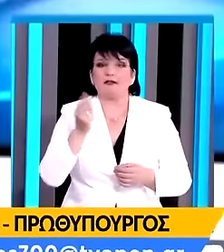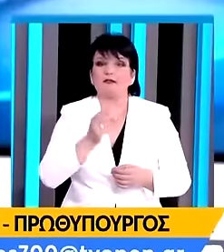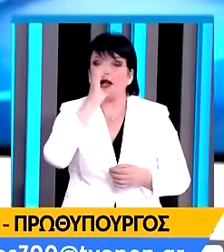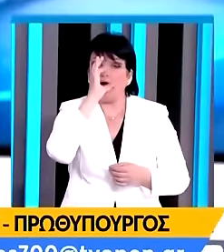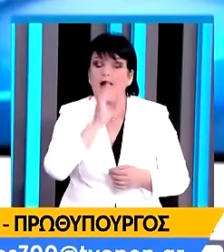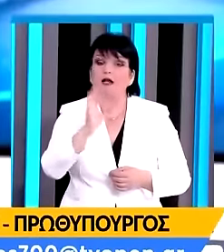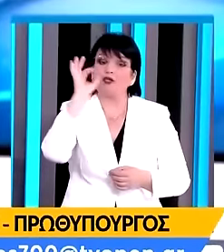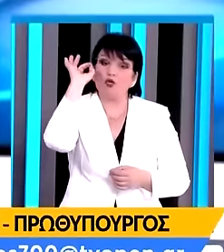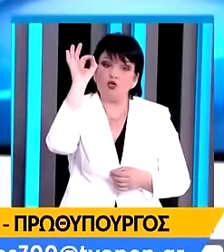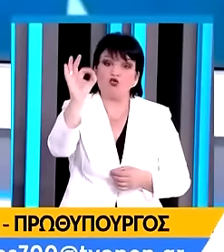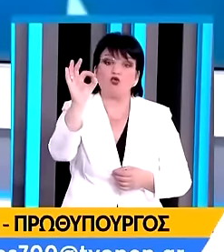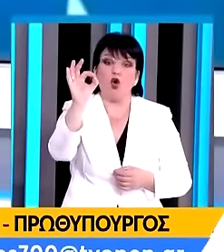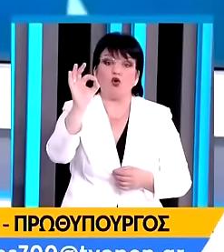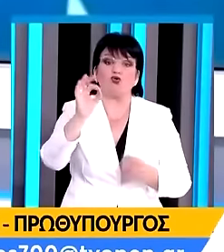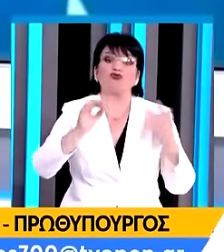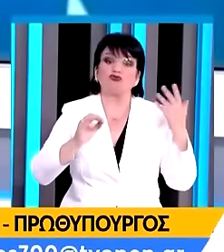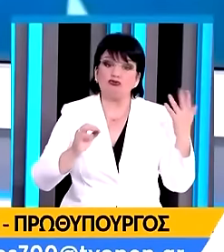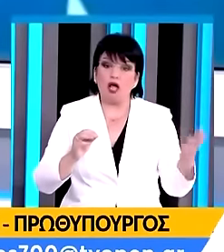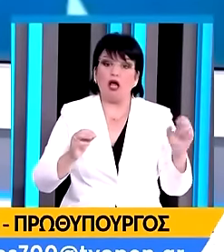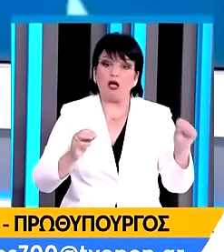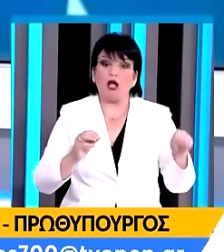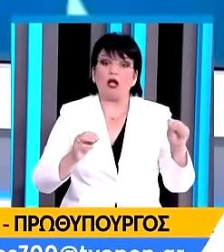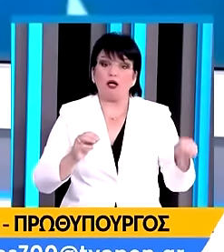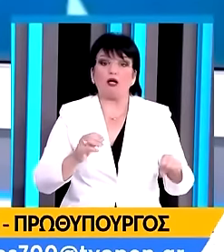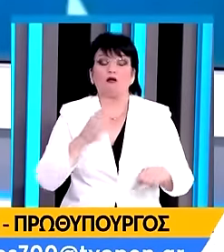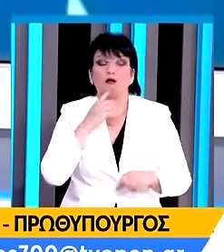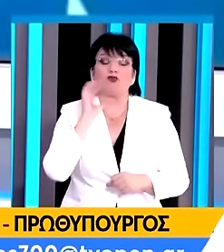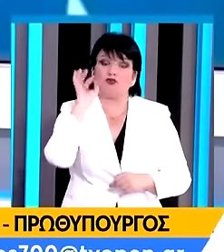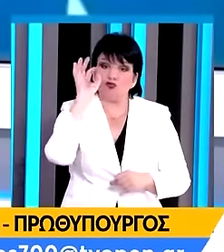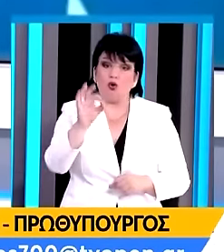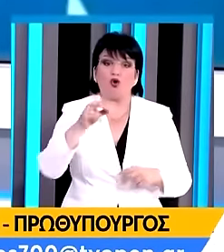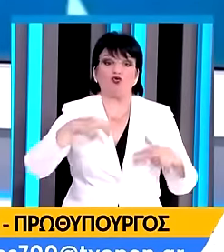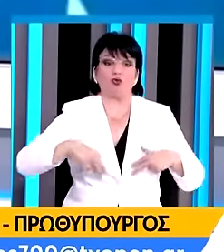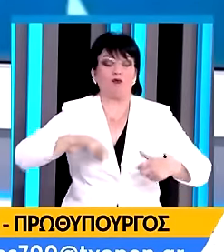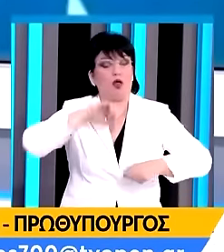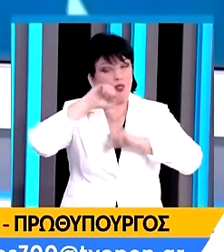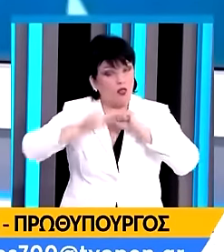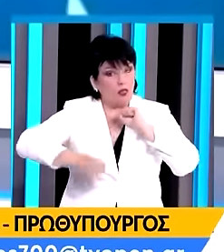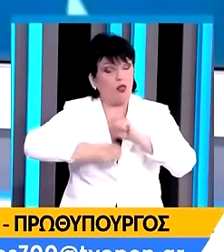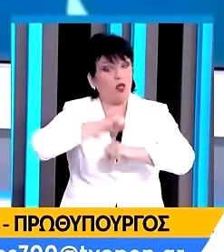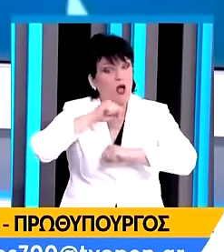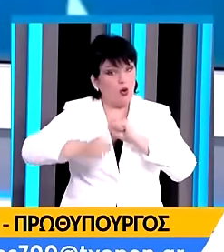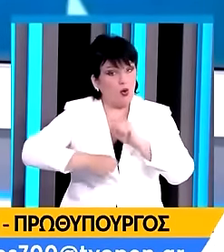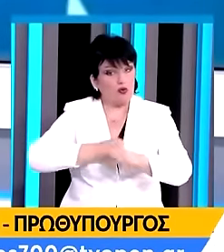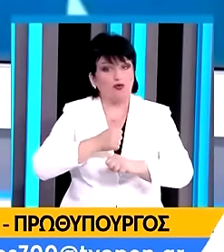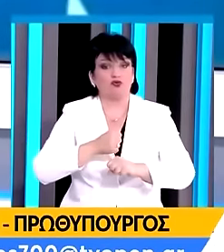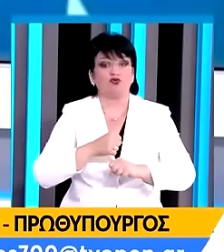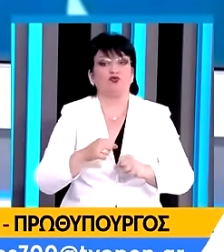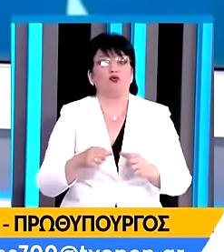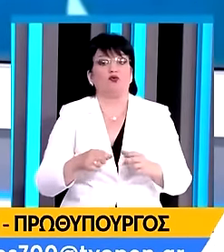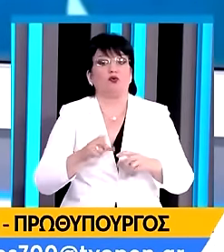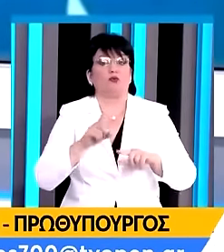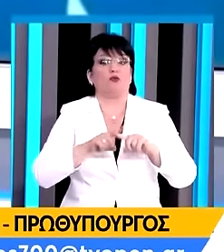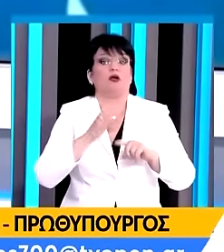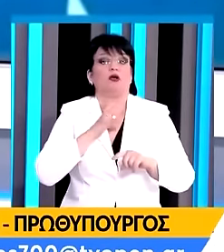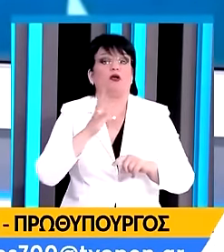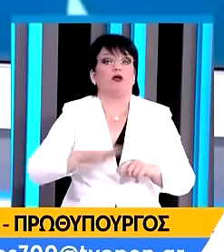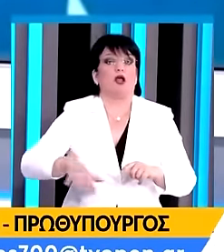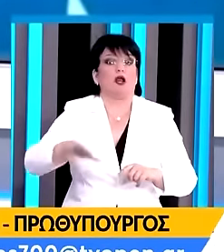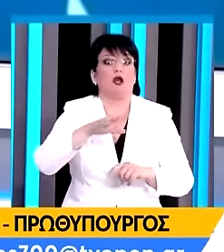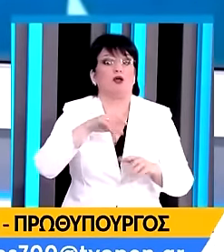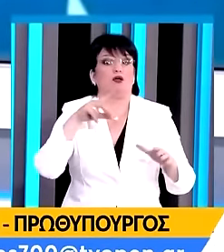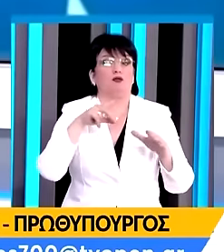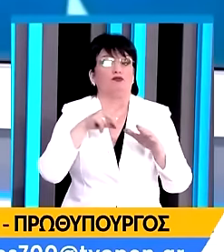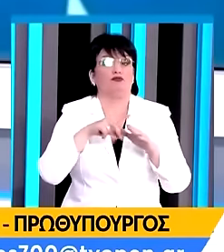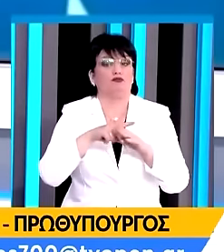ρεαλιστικό στόχος, κύριε Πρόεδρε? Είναι ο στόχος τον οποίο έχουμε θέσει, κύριε Στάθη και κύριε Γολοκυθά. Θα αγωνιστούμε γι' αυτόν. Κυρίαρχος είναι ο ελληνικός λαός. Ταμείο θα κάνουμε